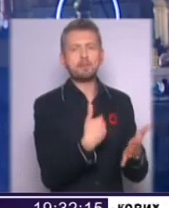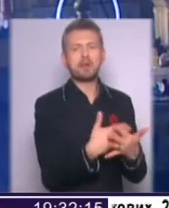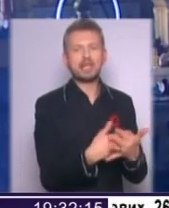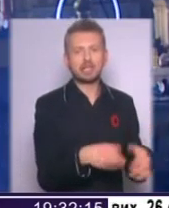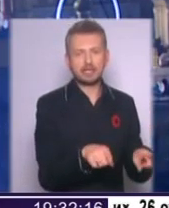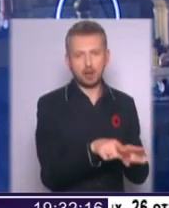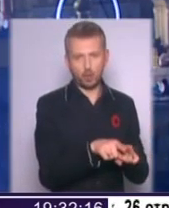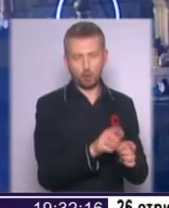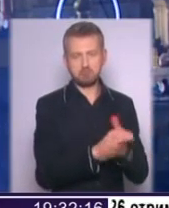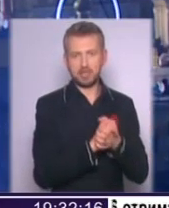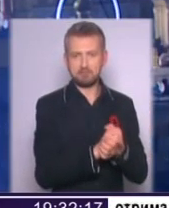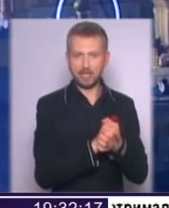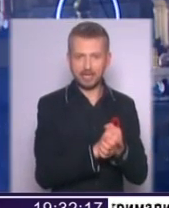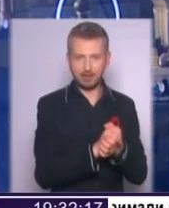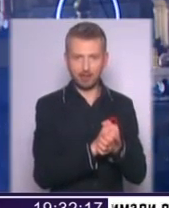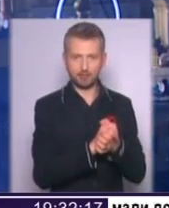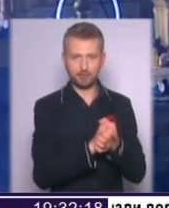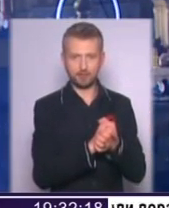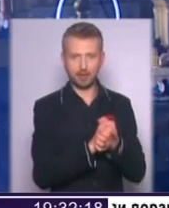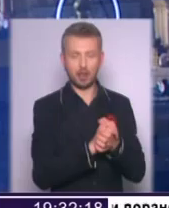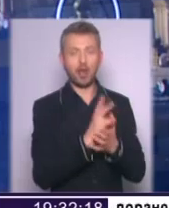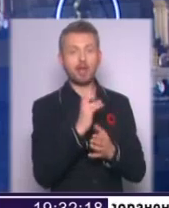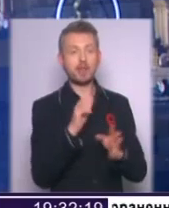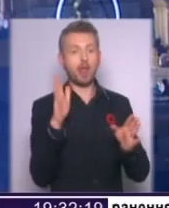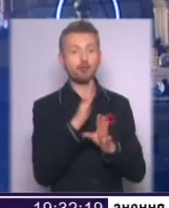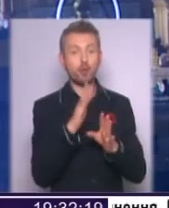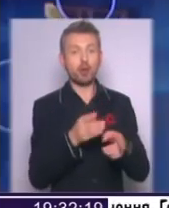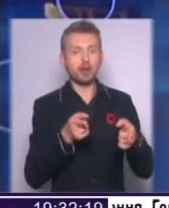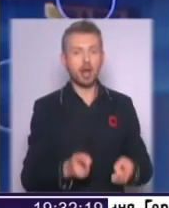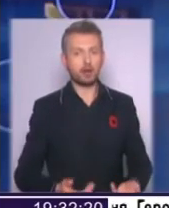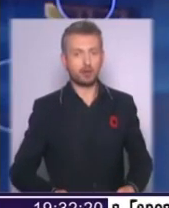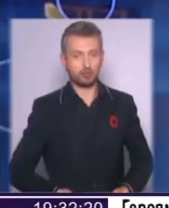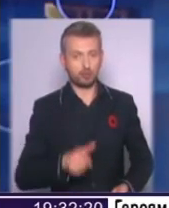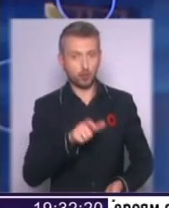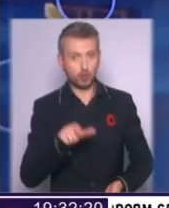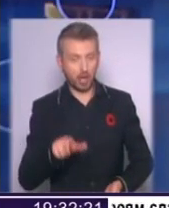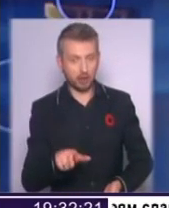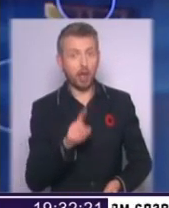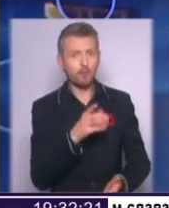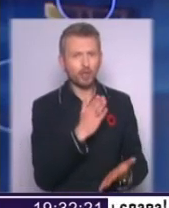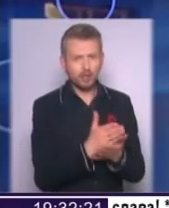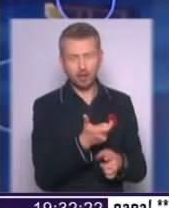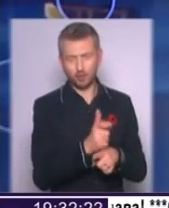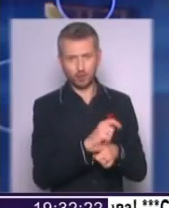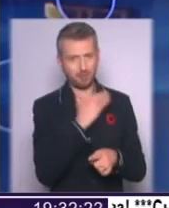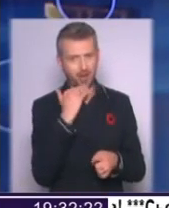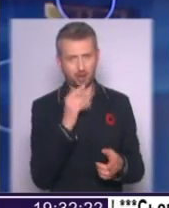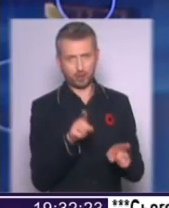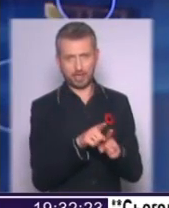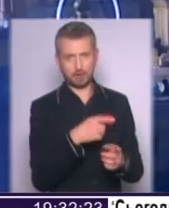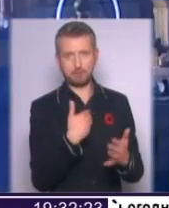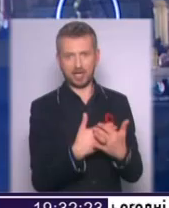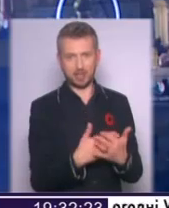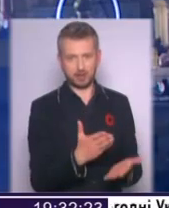примирення на долі реальних людей. Так. А вони є, і їх дуже багато таких